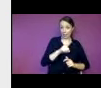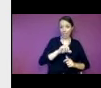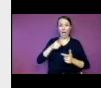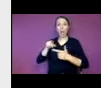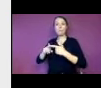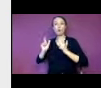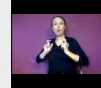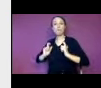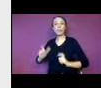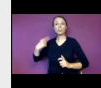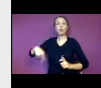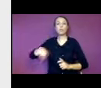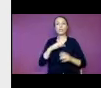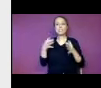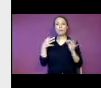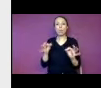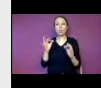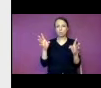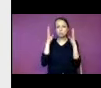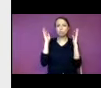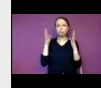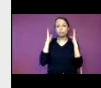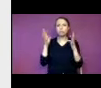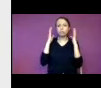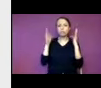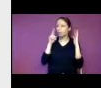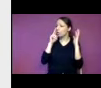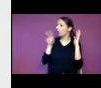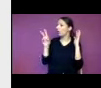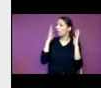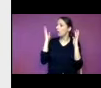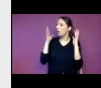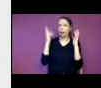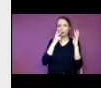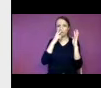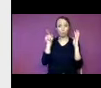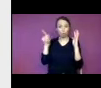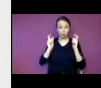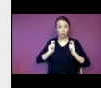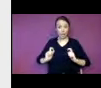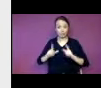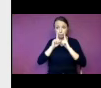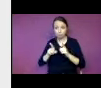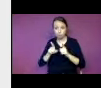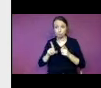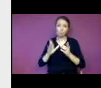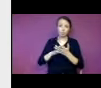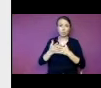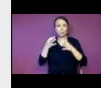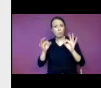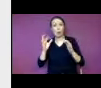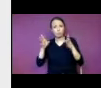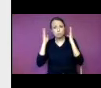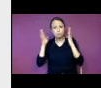za oknem samochodu, za oknem autobusu. I jeśli zastanawiamy się nad takimi rzeczami, no